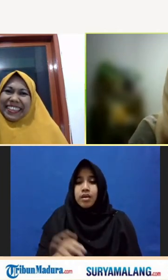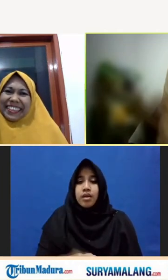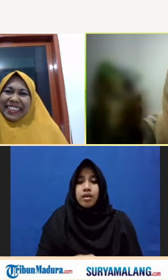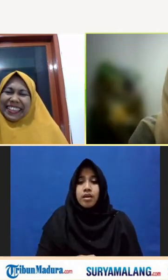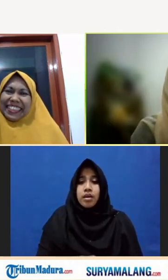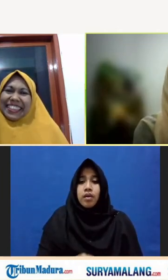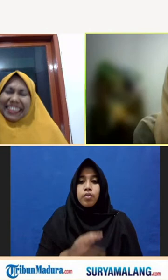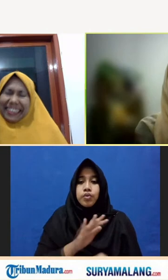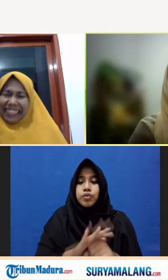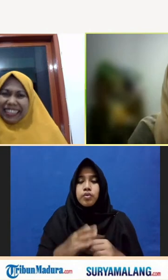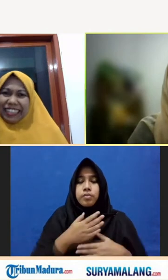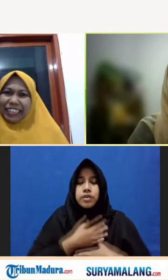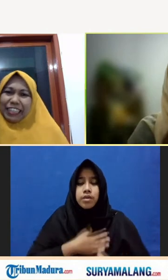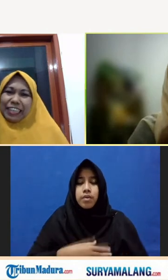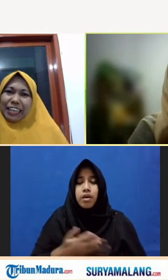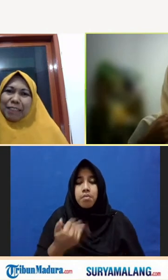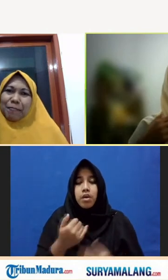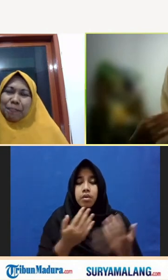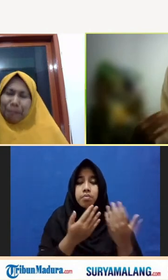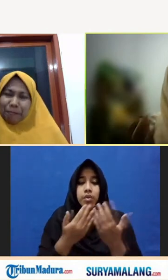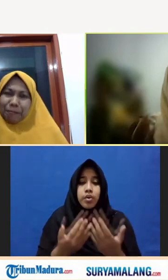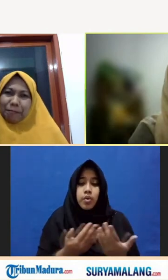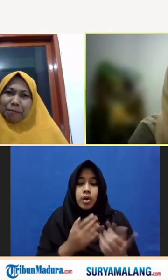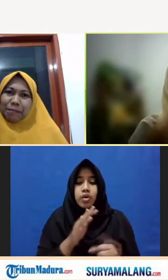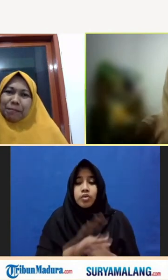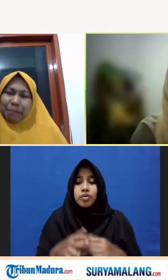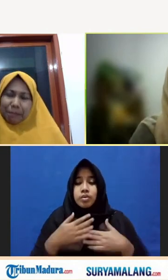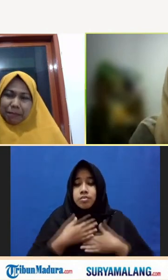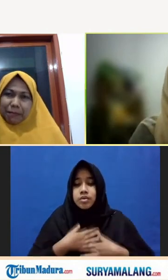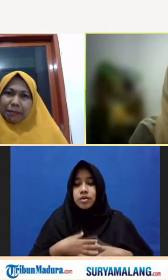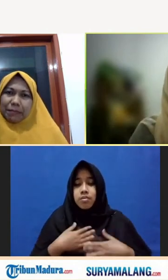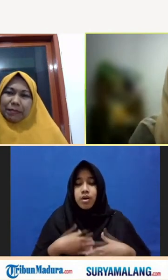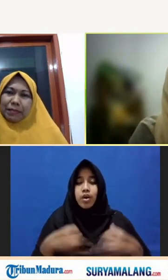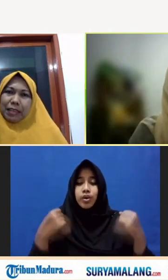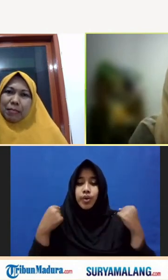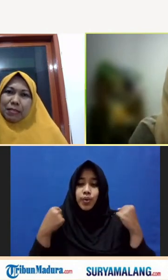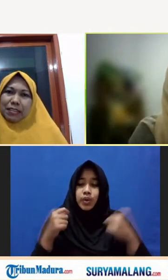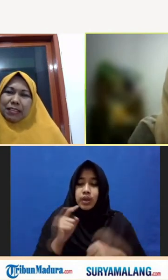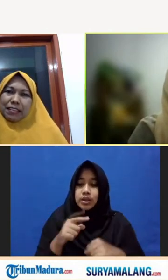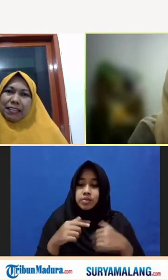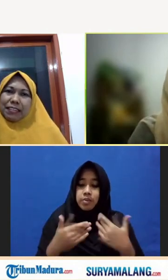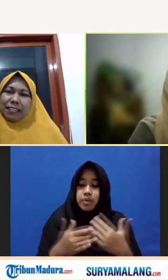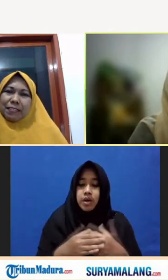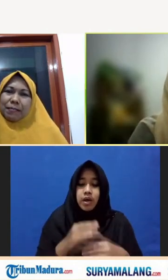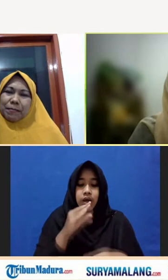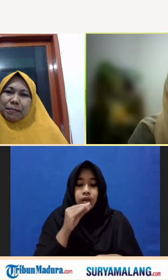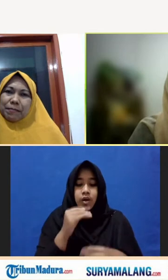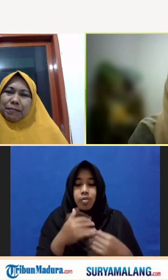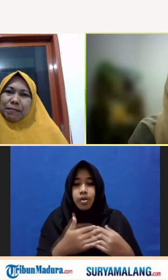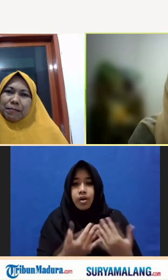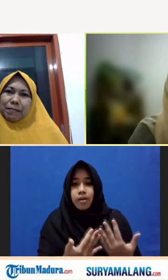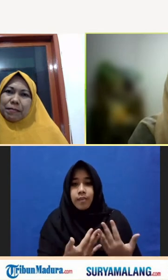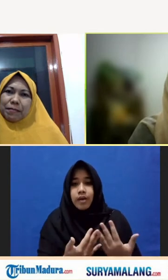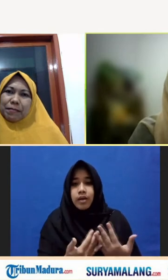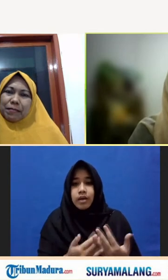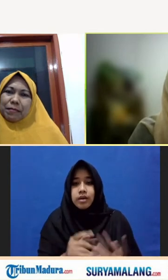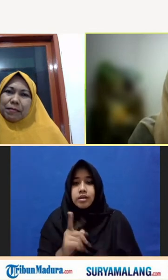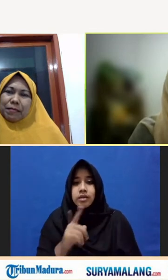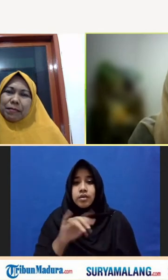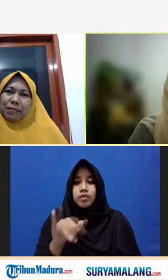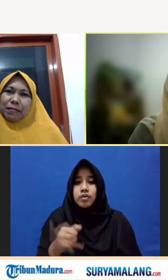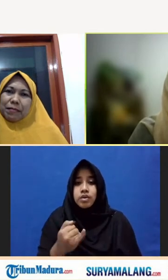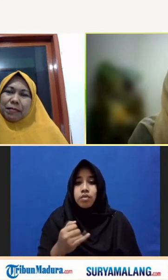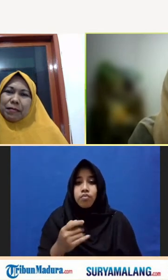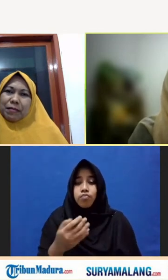berdoa untuk mendapatkan cukup kesabaran, cukup kekuatan. Karena yang diomongin ini satu jam, tapi mungkin